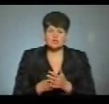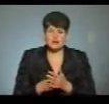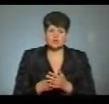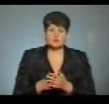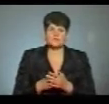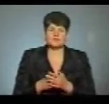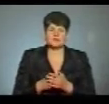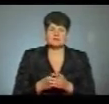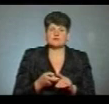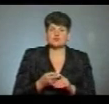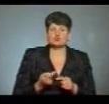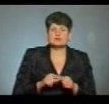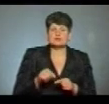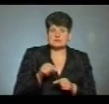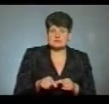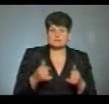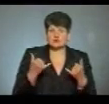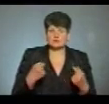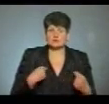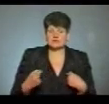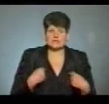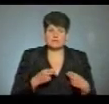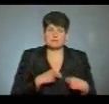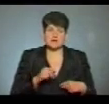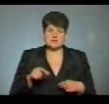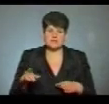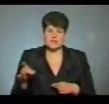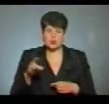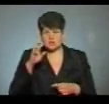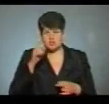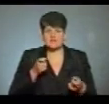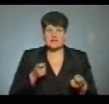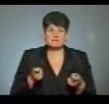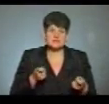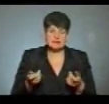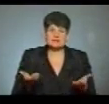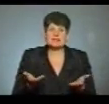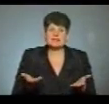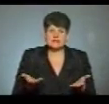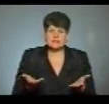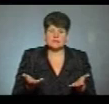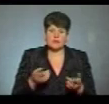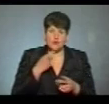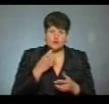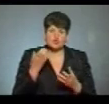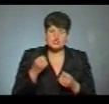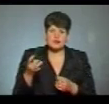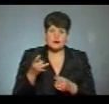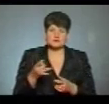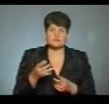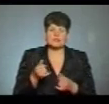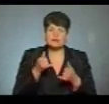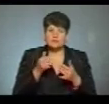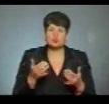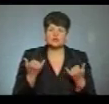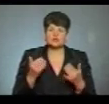збалансованого. В зв'язку з цим сьогодні пострадали працівники районних адміністрацій, які, я кажу ще раз, вони не можуть сьогодні